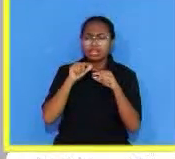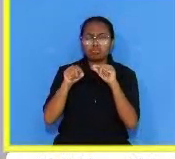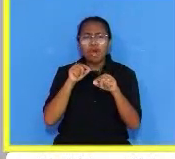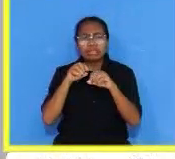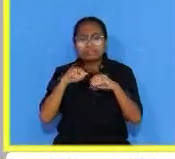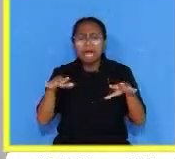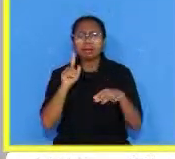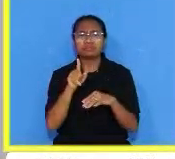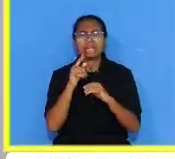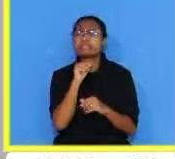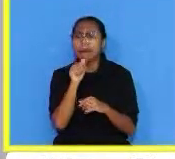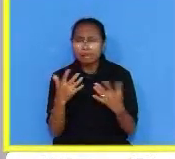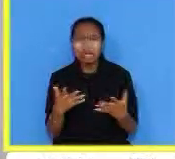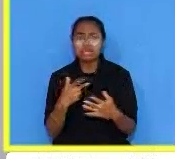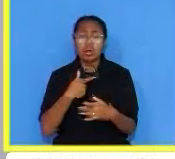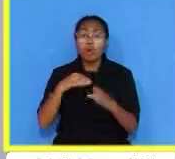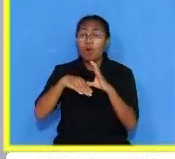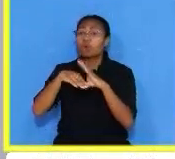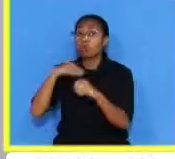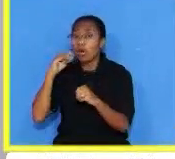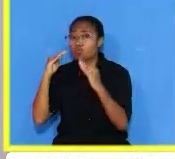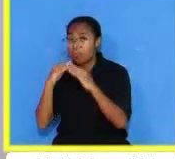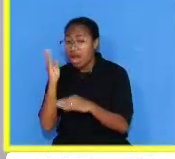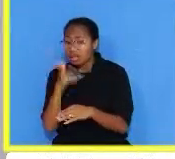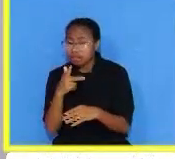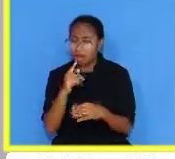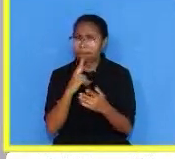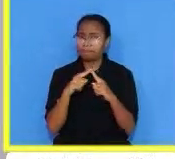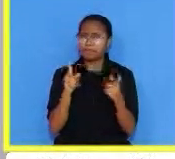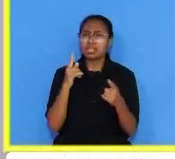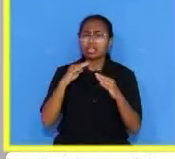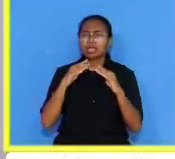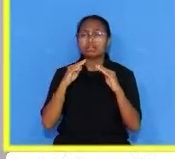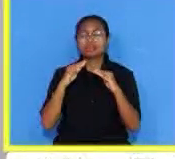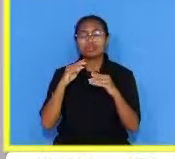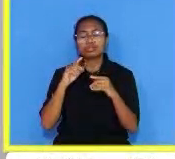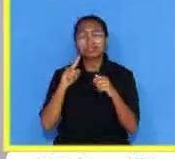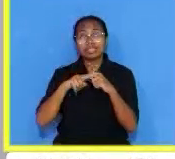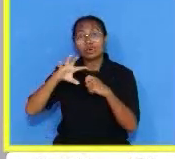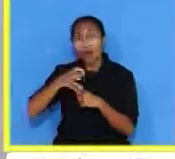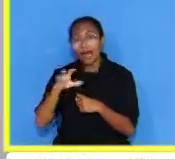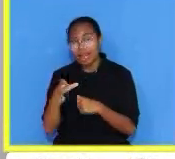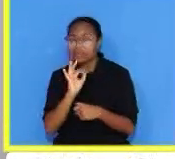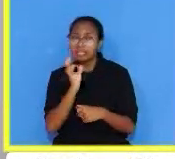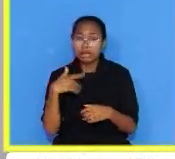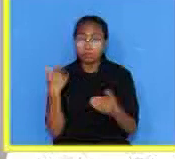Mau kalian mau keluar rumah atau tidak, tapi kan keluarga tidak semuanya